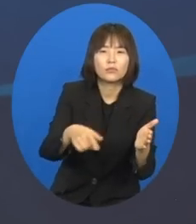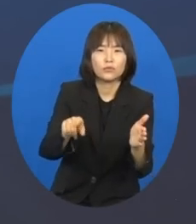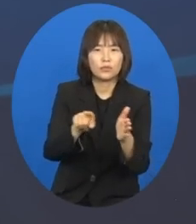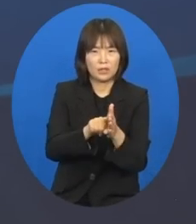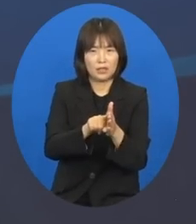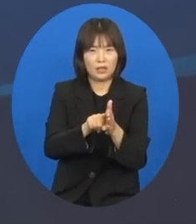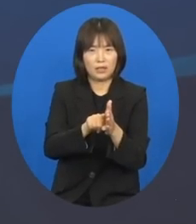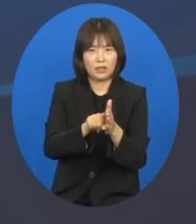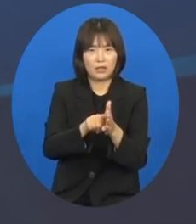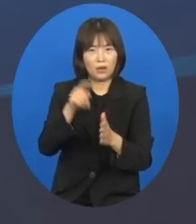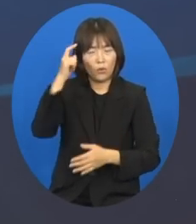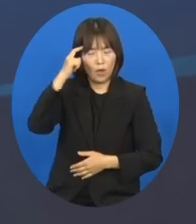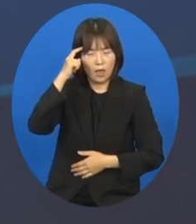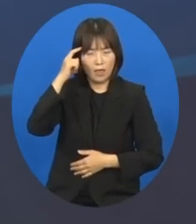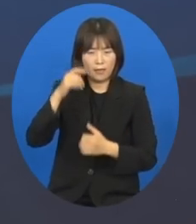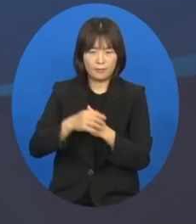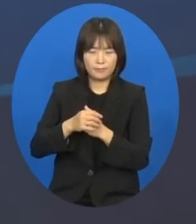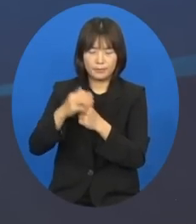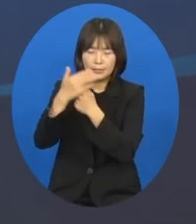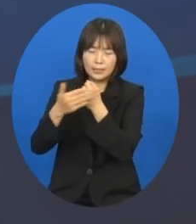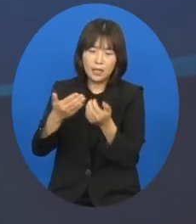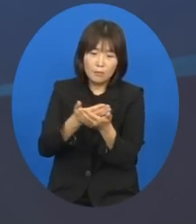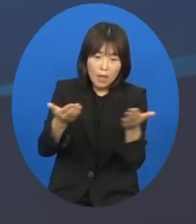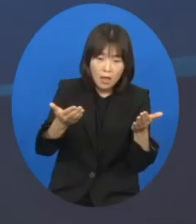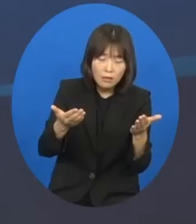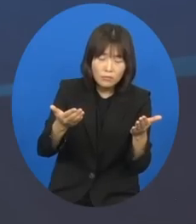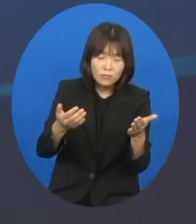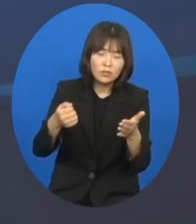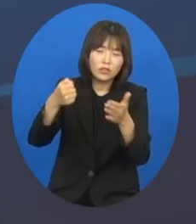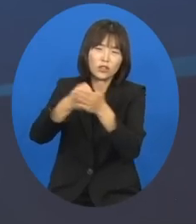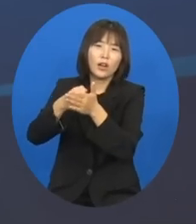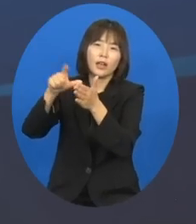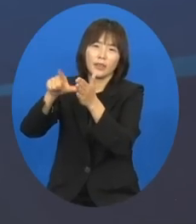정해 놓은 시간이 왔기 때문이야